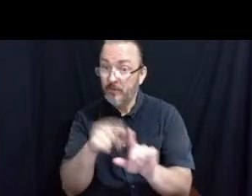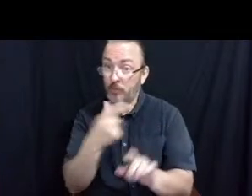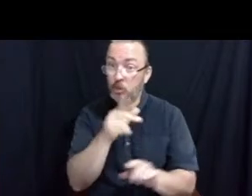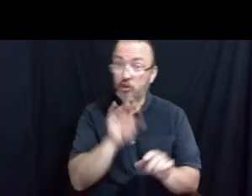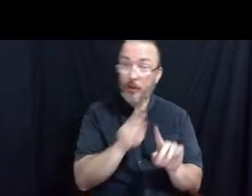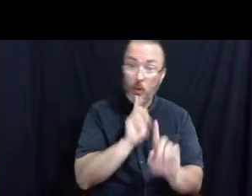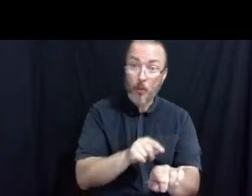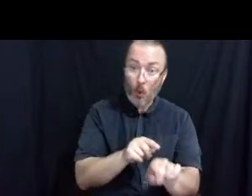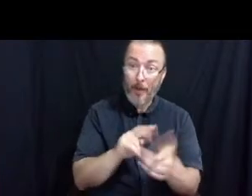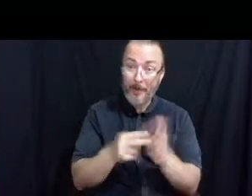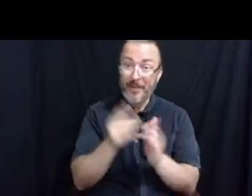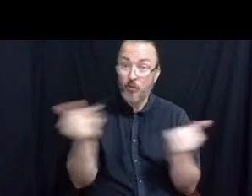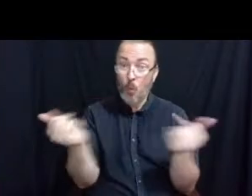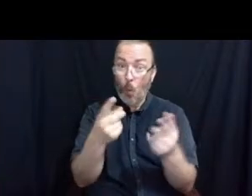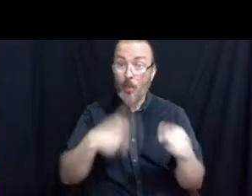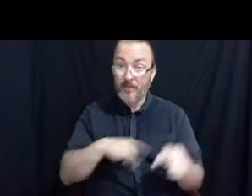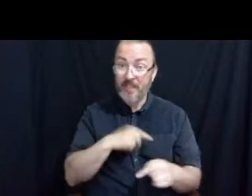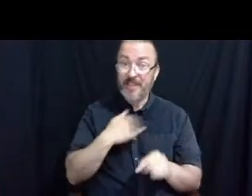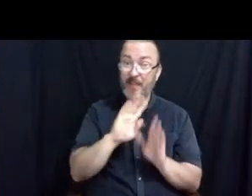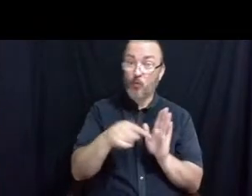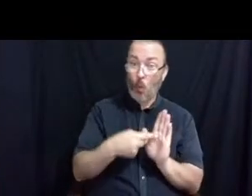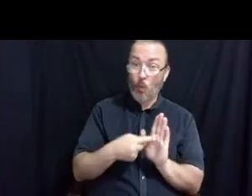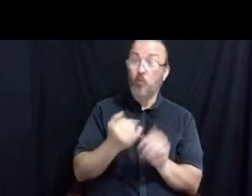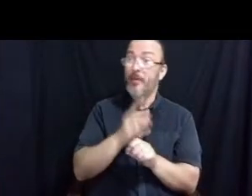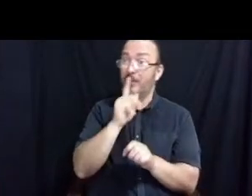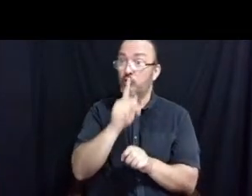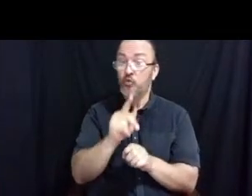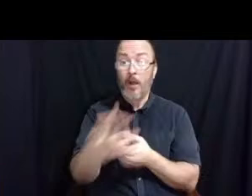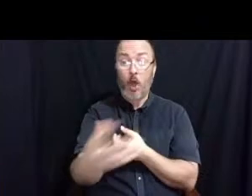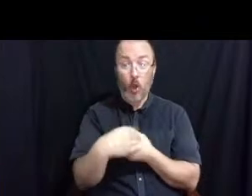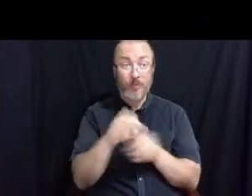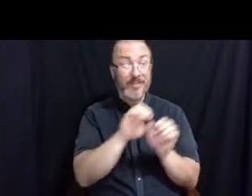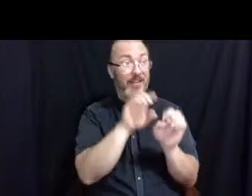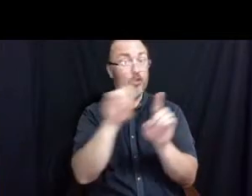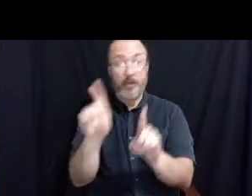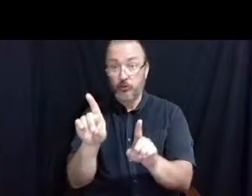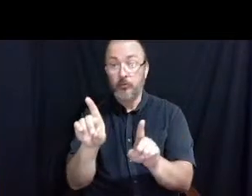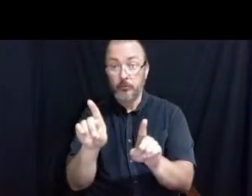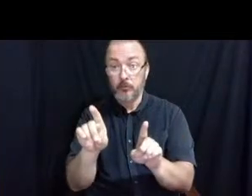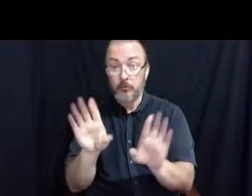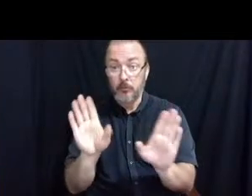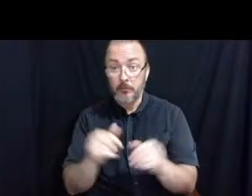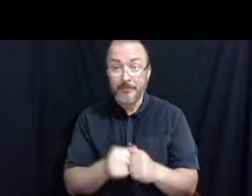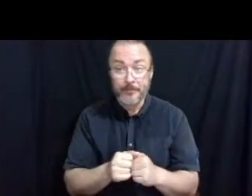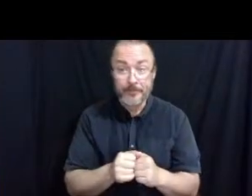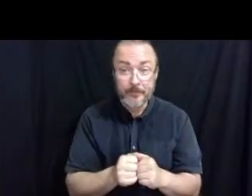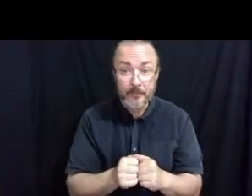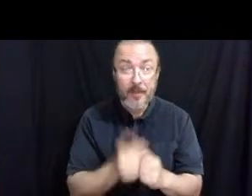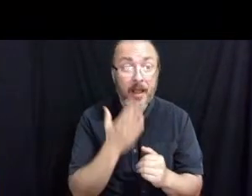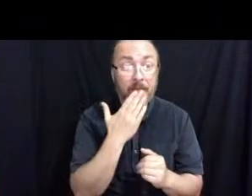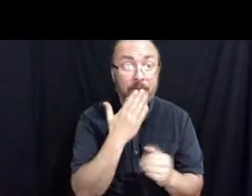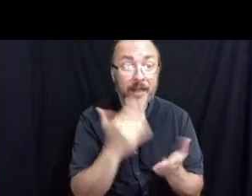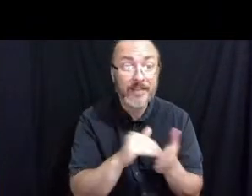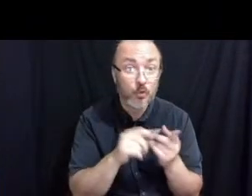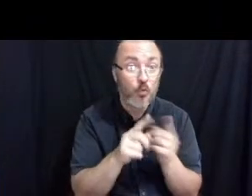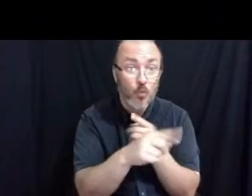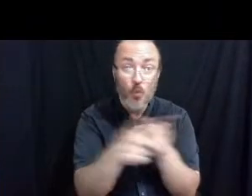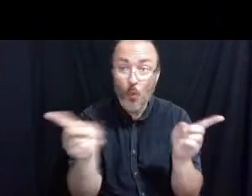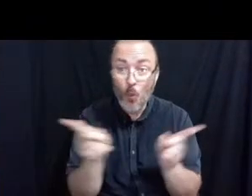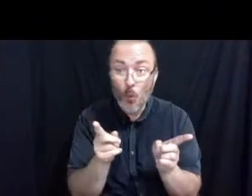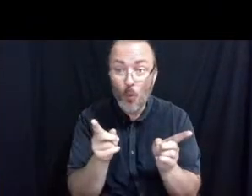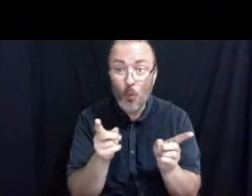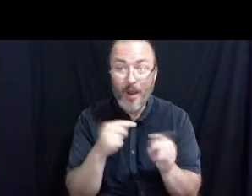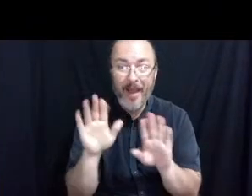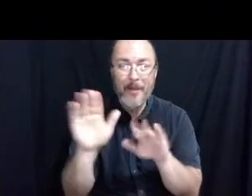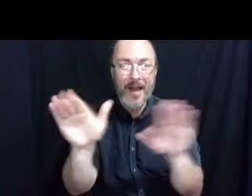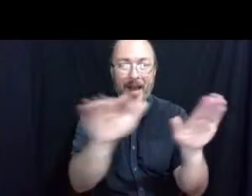nous a un rôle à jouer pour garantir l'inclusion et l'éducation. Encore une fois, merci à tous et au revoir